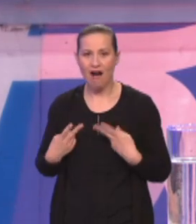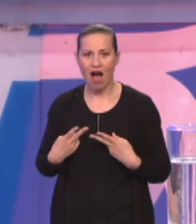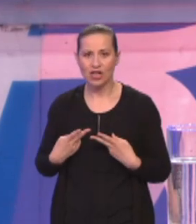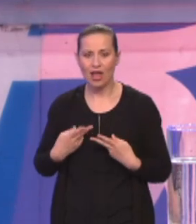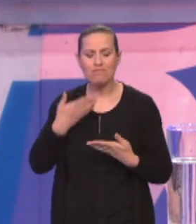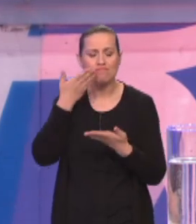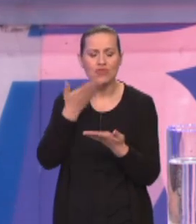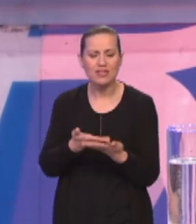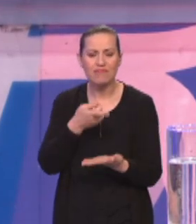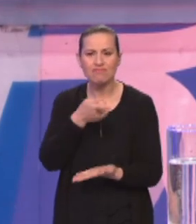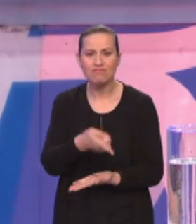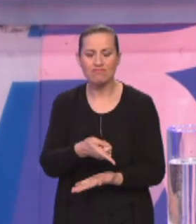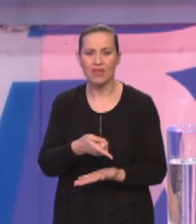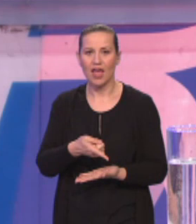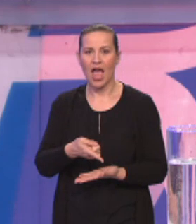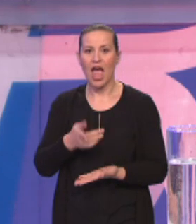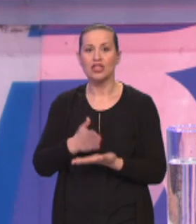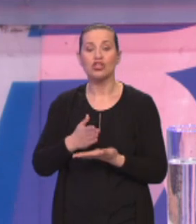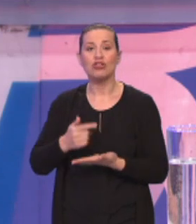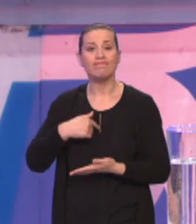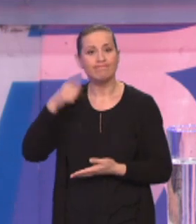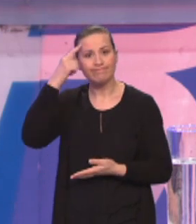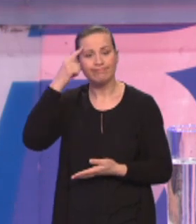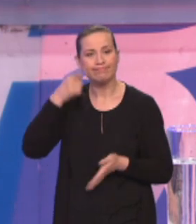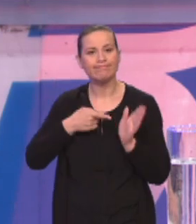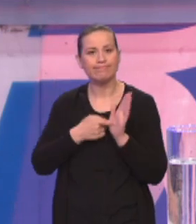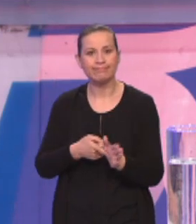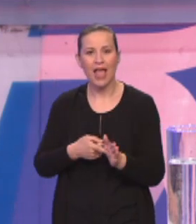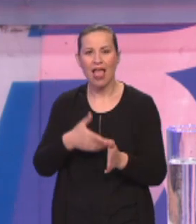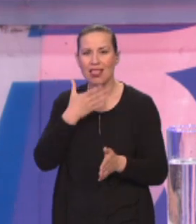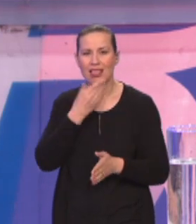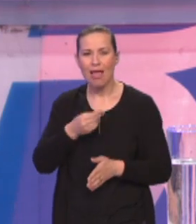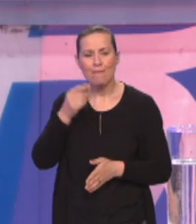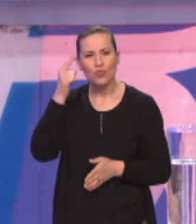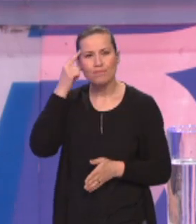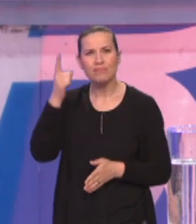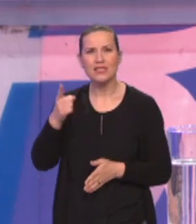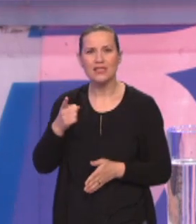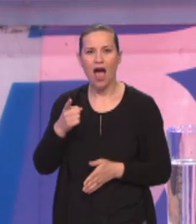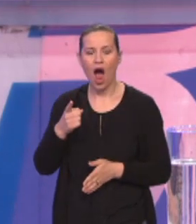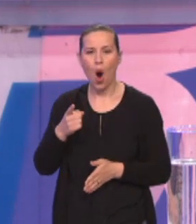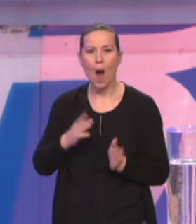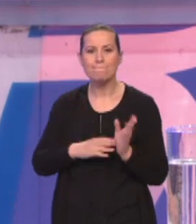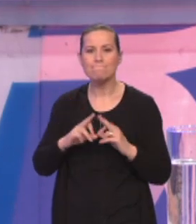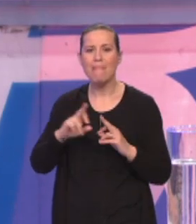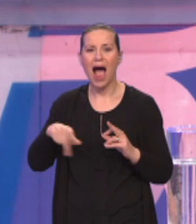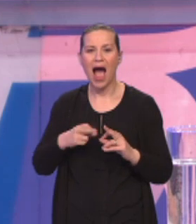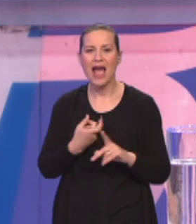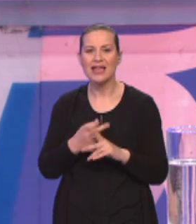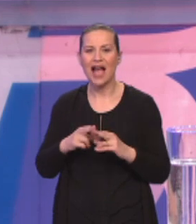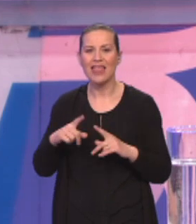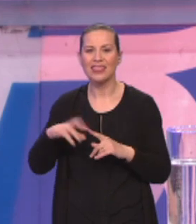posvetimo tome. I vrlo često znam isticati onu lijepu misao majke Terezije koja je